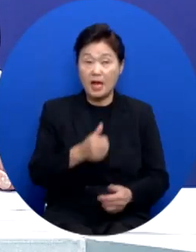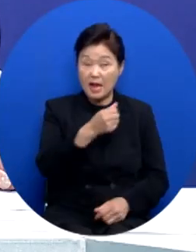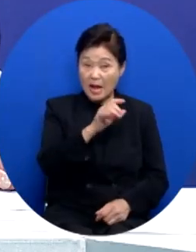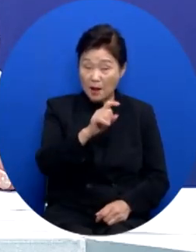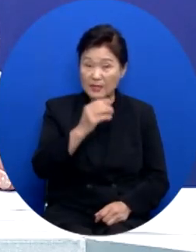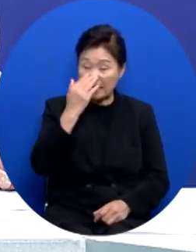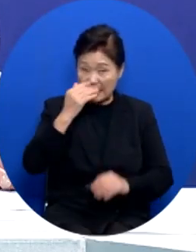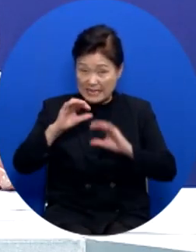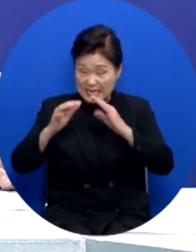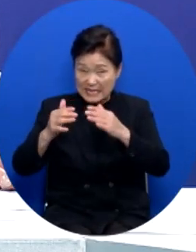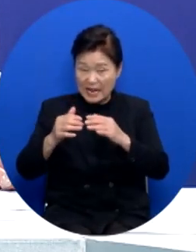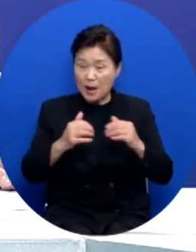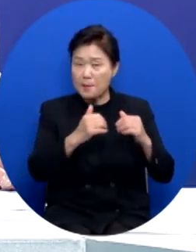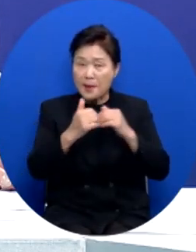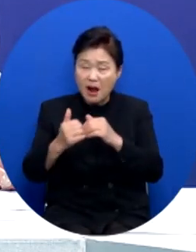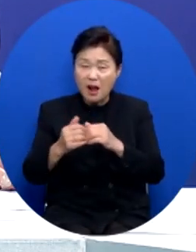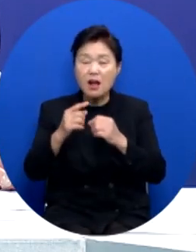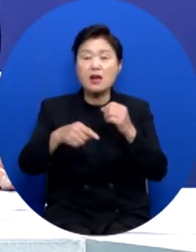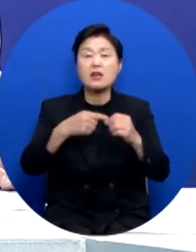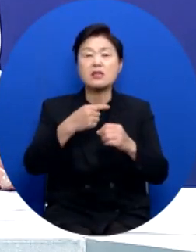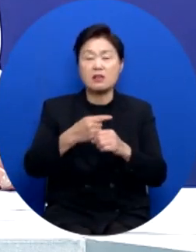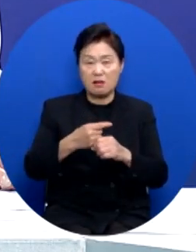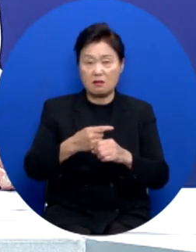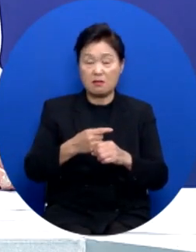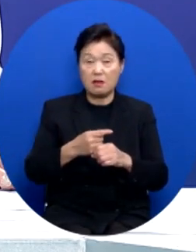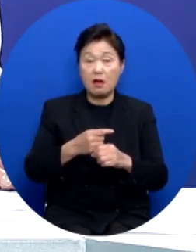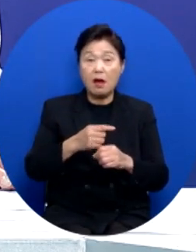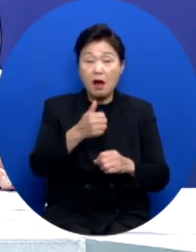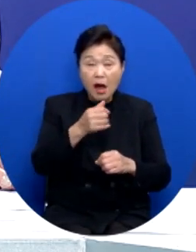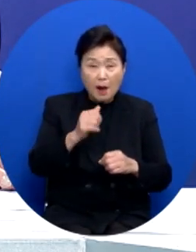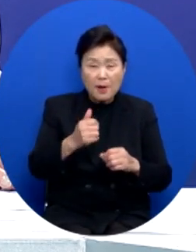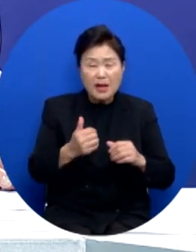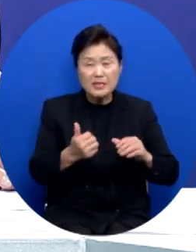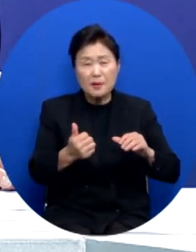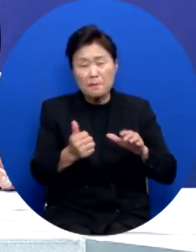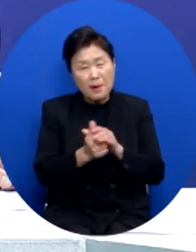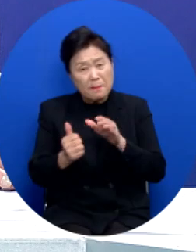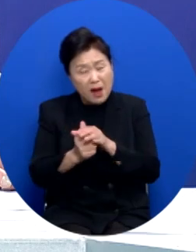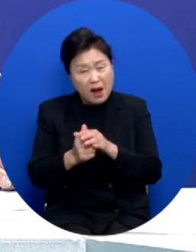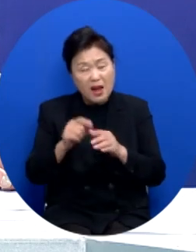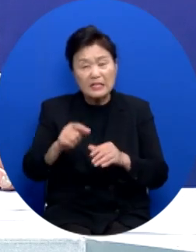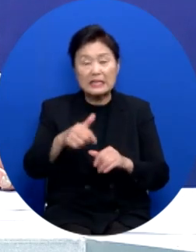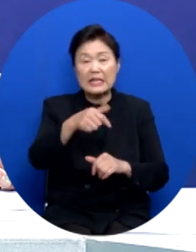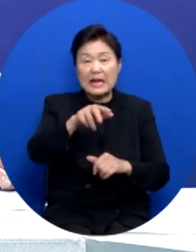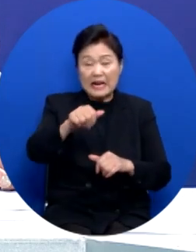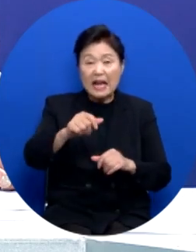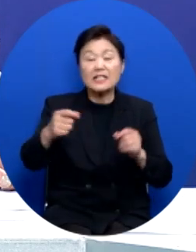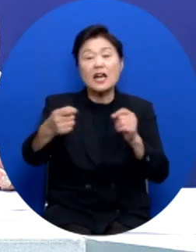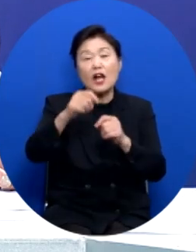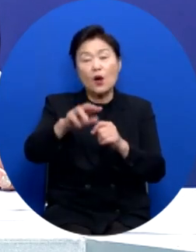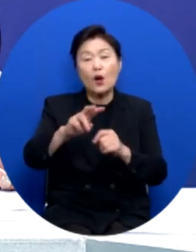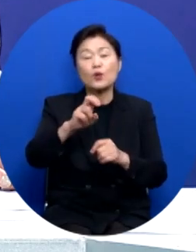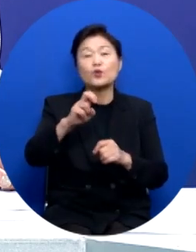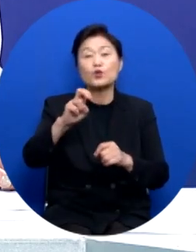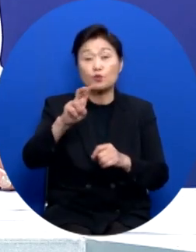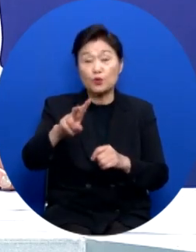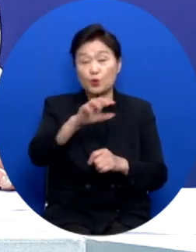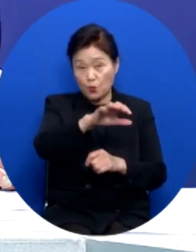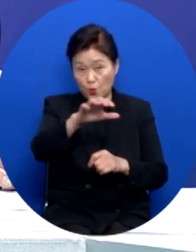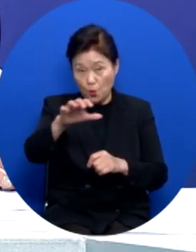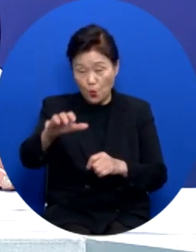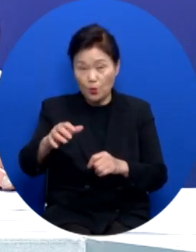하마스가 이스라엘을 침공한 지 1년이 지났습니다. 이에 하마스 학살이 일어났던 가자 인근 마을 22곳에서 추모식이